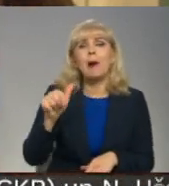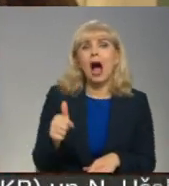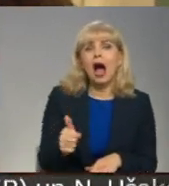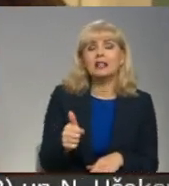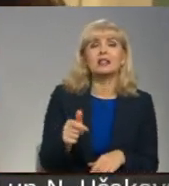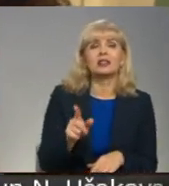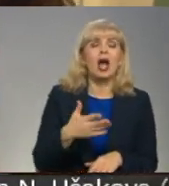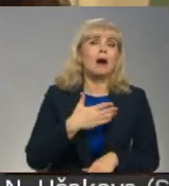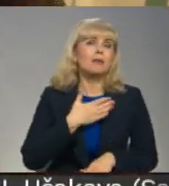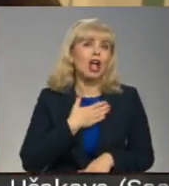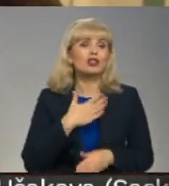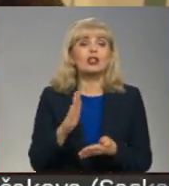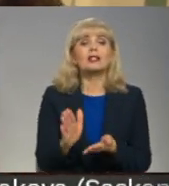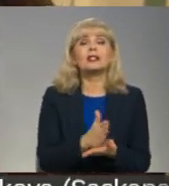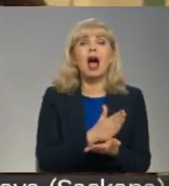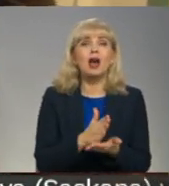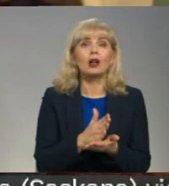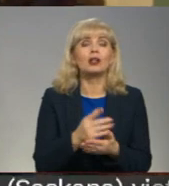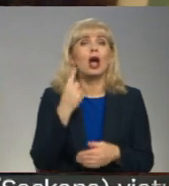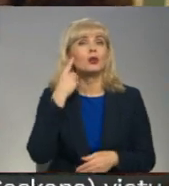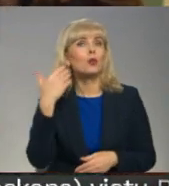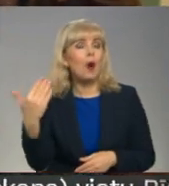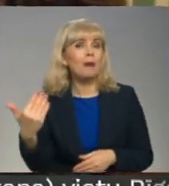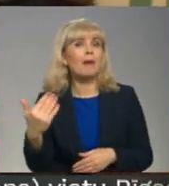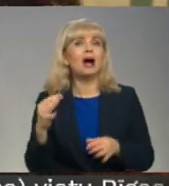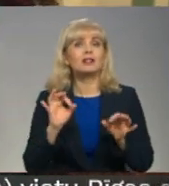tomēr priekš seriāla, kas ir domāts televīzijai,